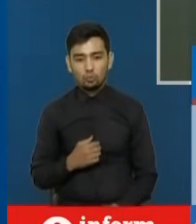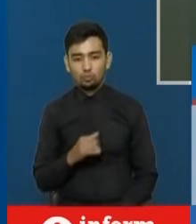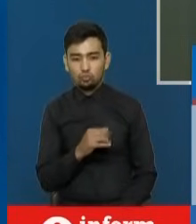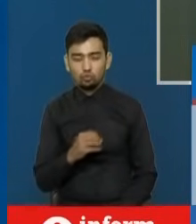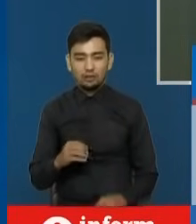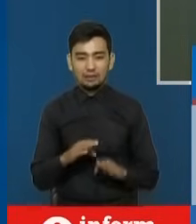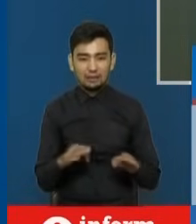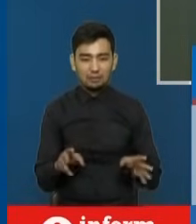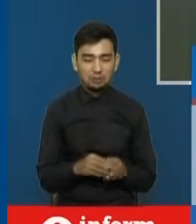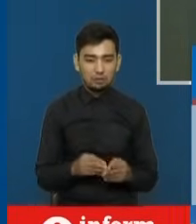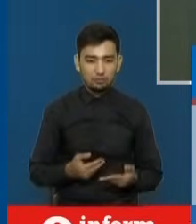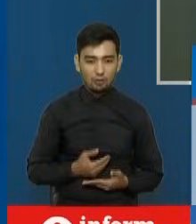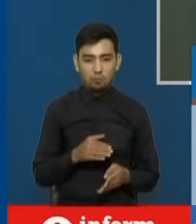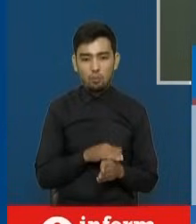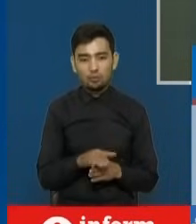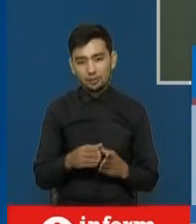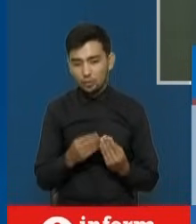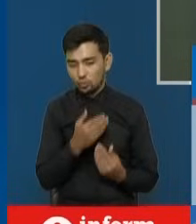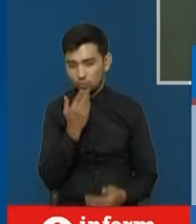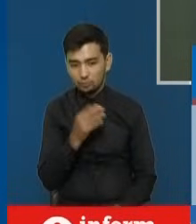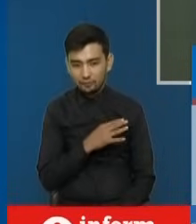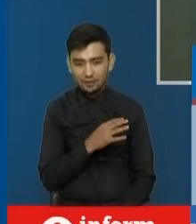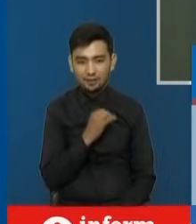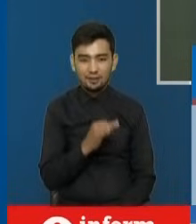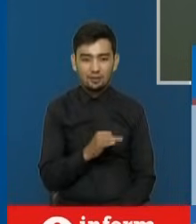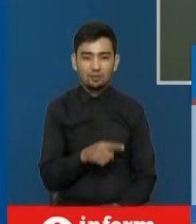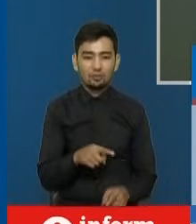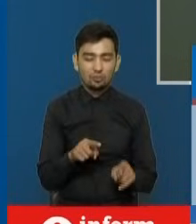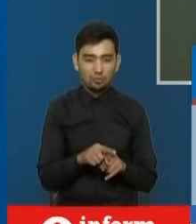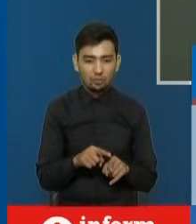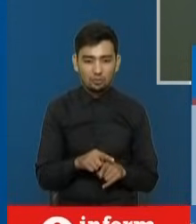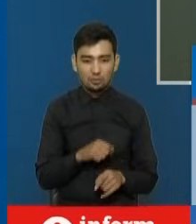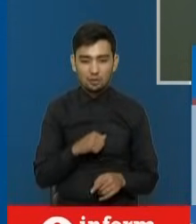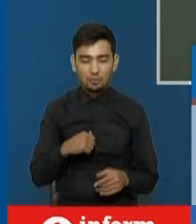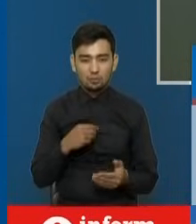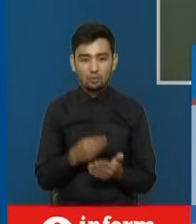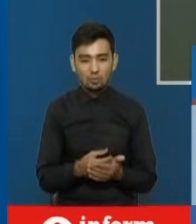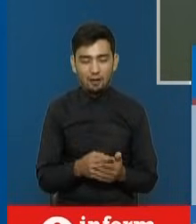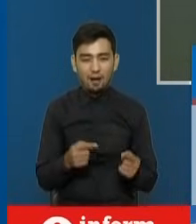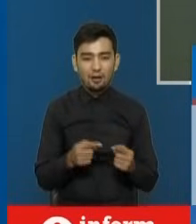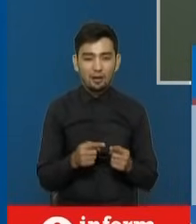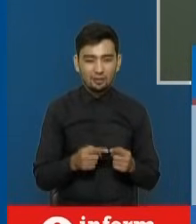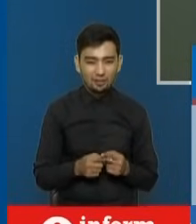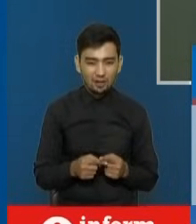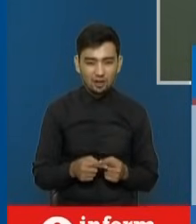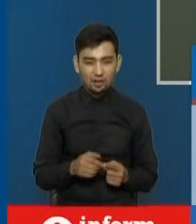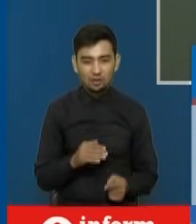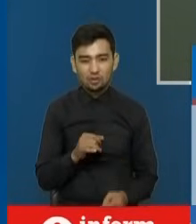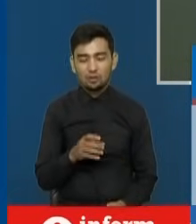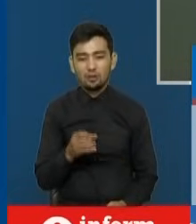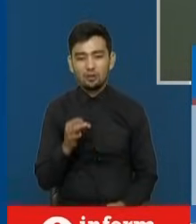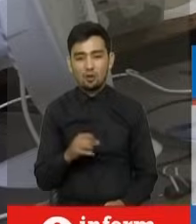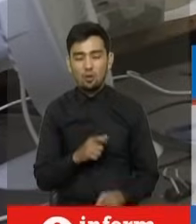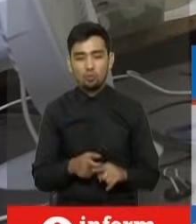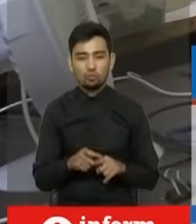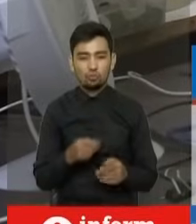не обязательно это там полная семья. Мне кажется, это то, что очень дорогое арендное жилье, очень дорогая